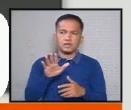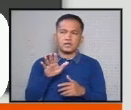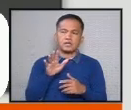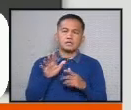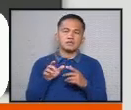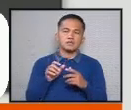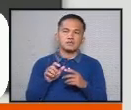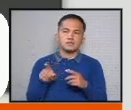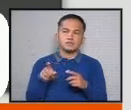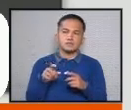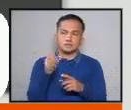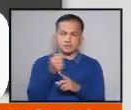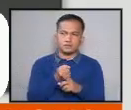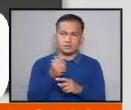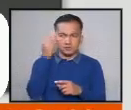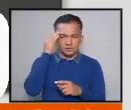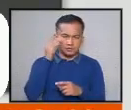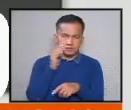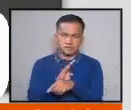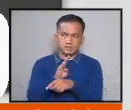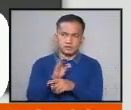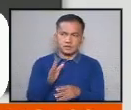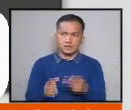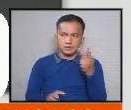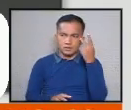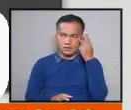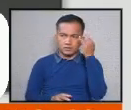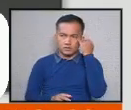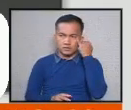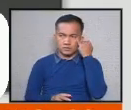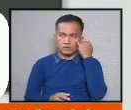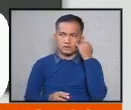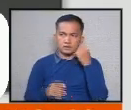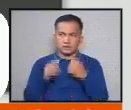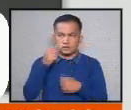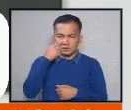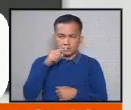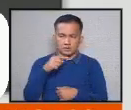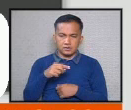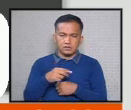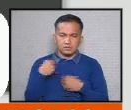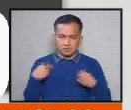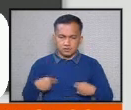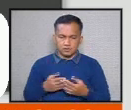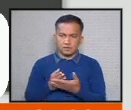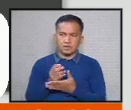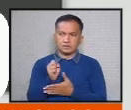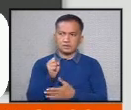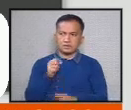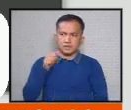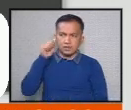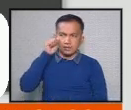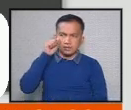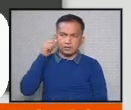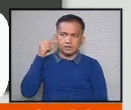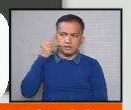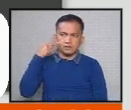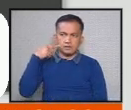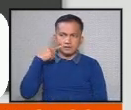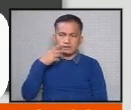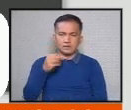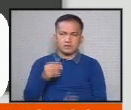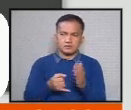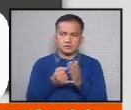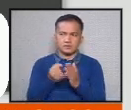Setyembre sina Korean businessman Kim Jong-ki, Thai human rights advocate ang kananila paigit at